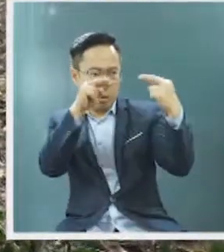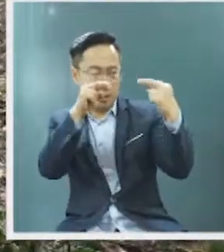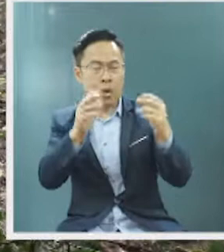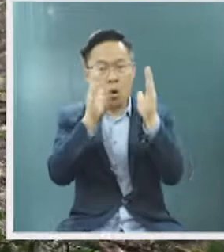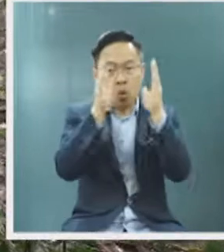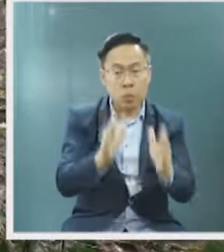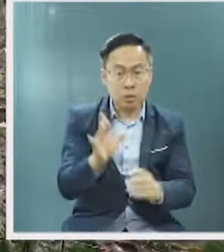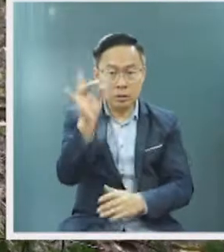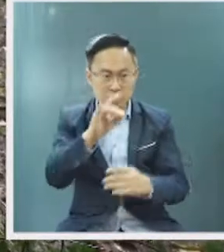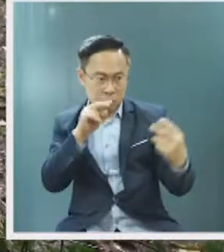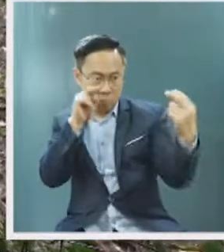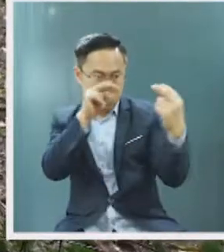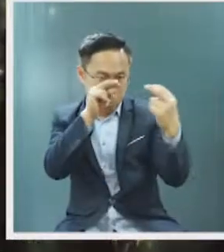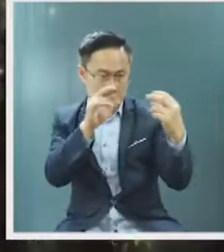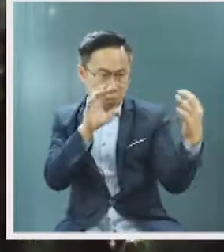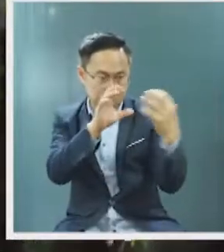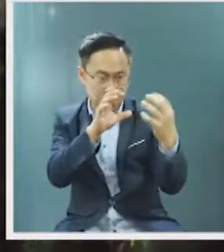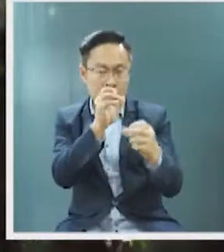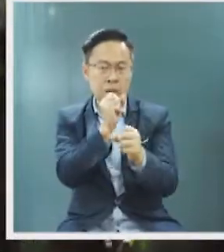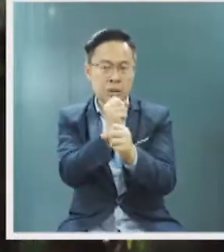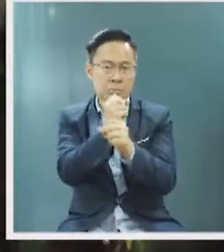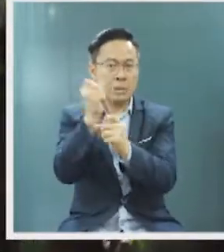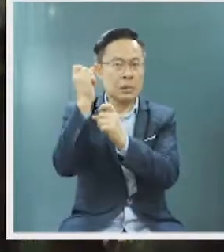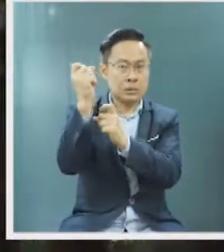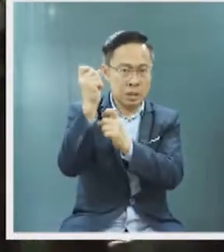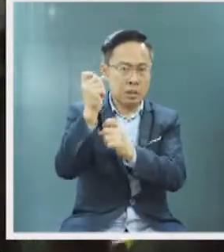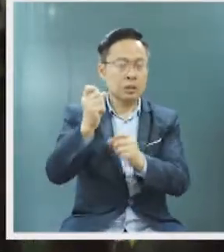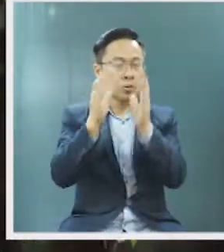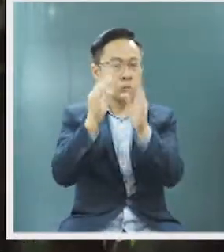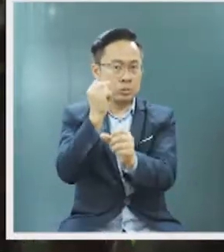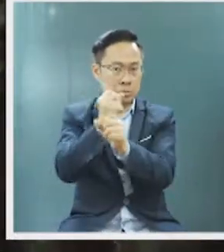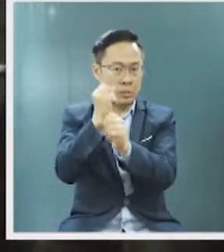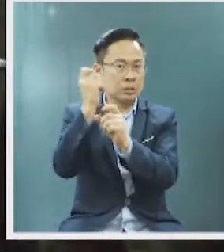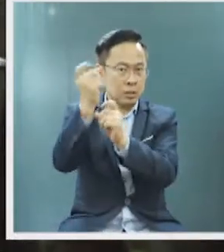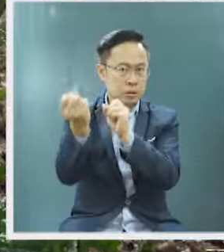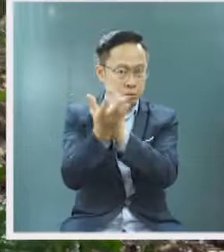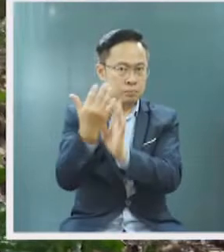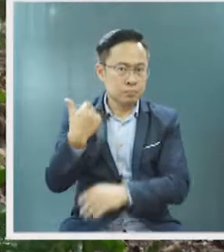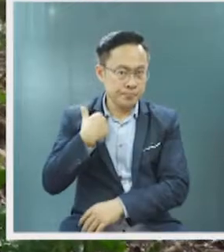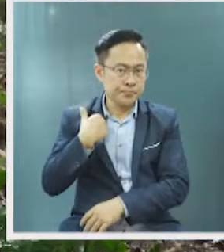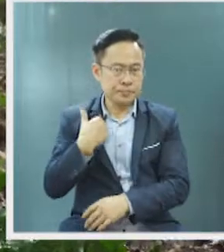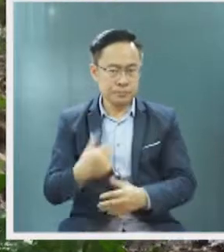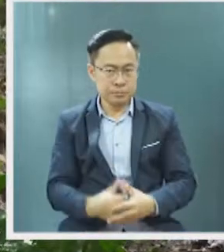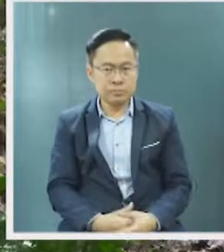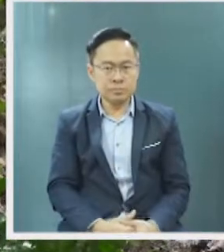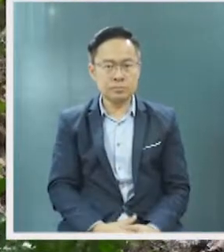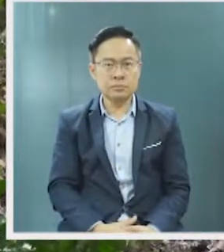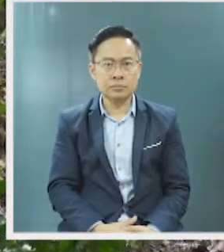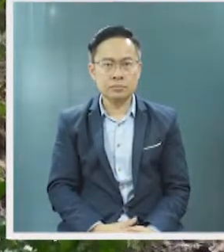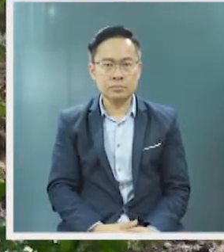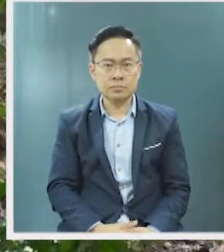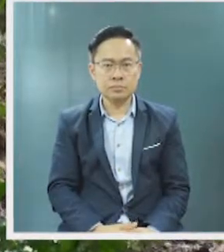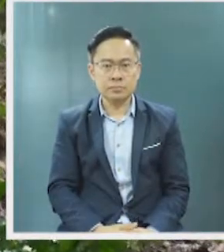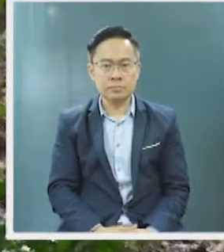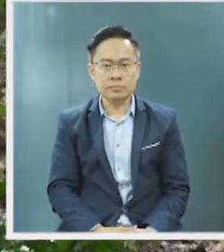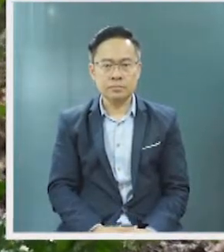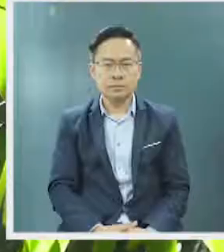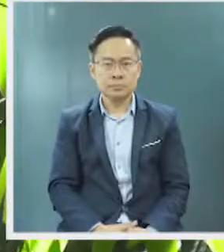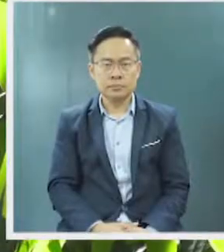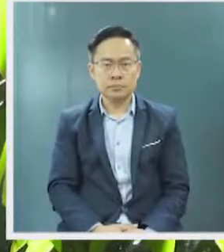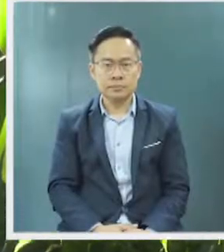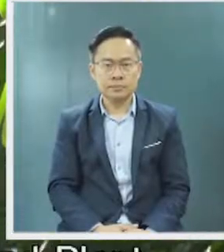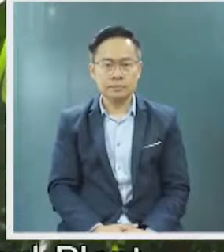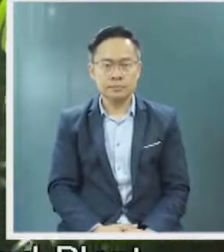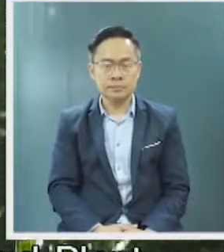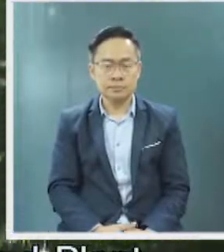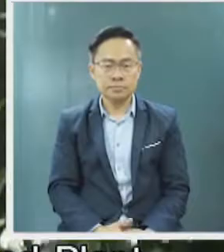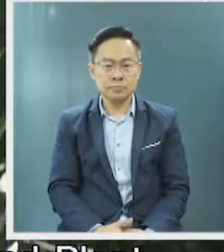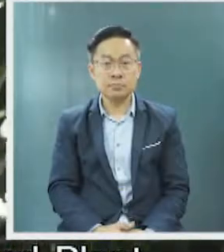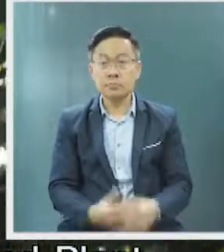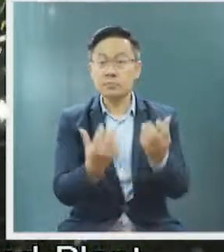ที่ได้